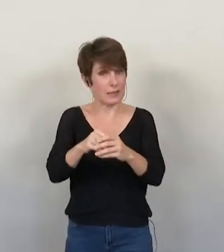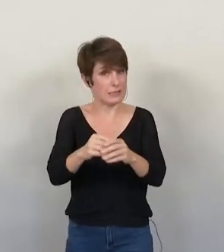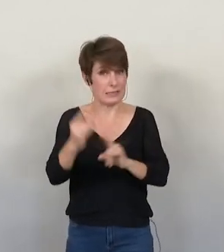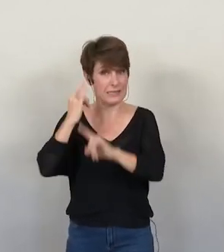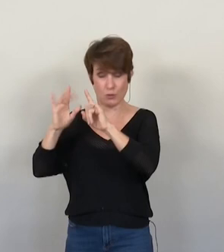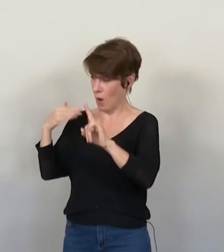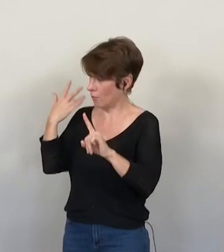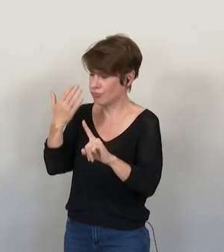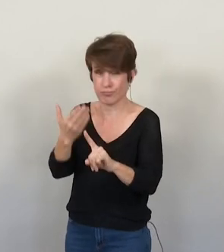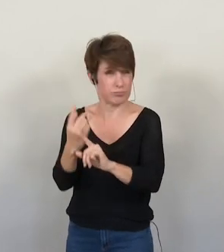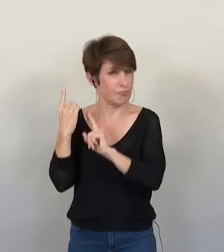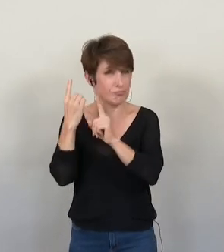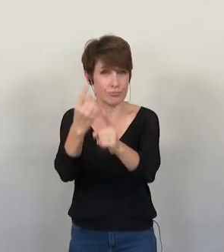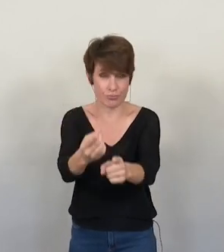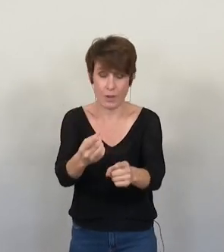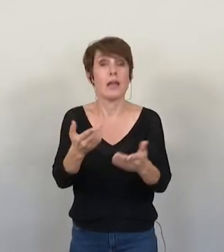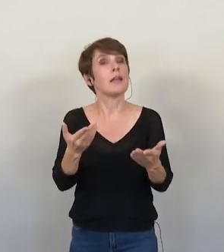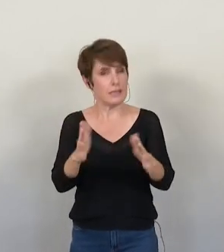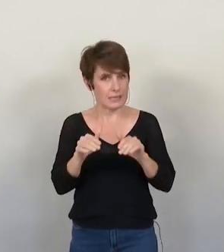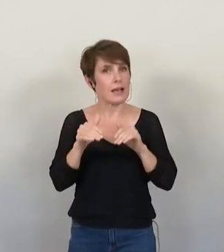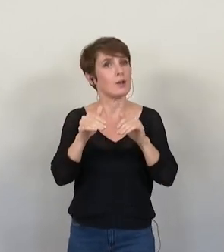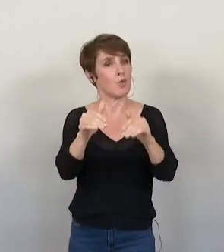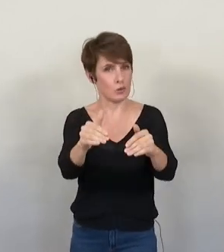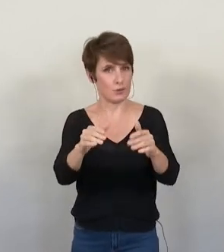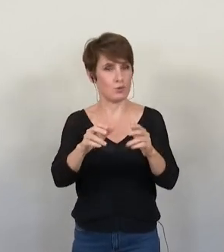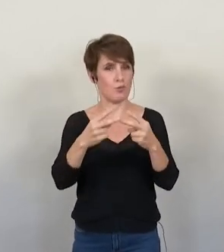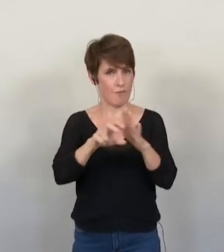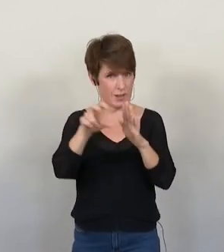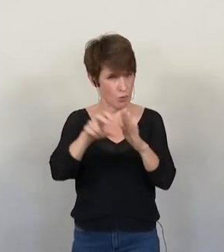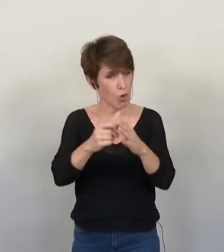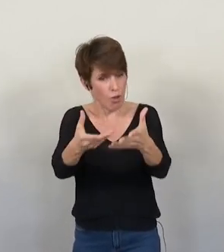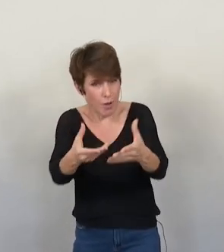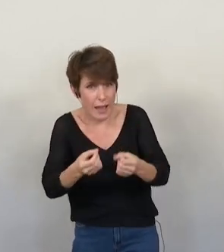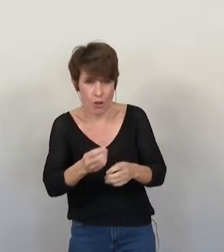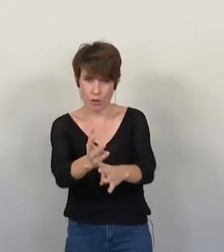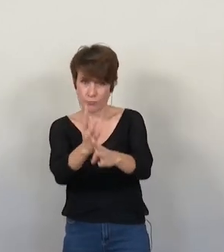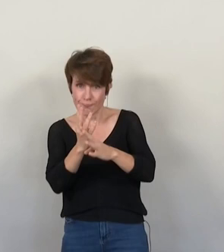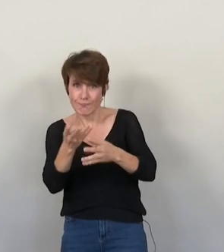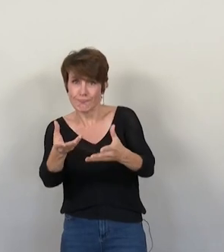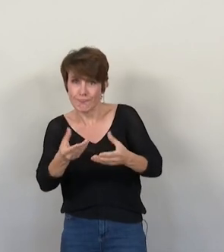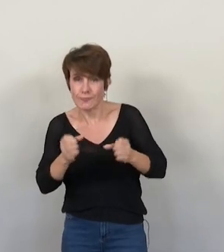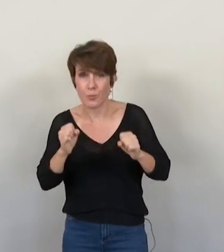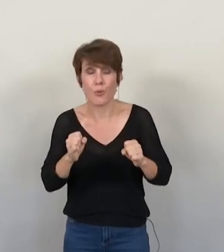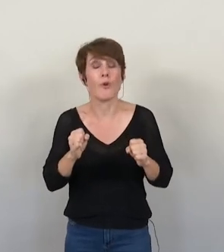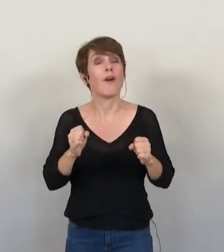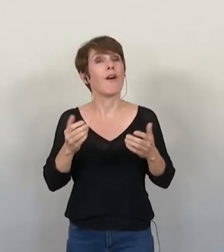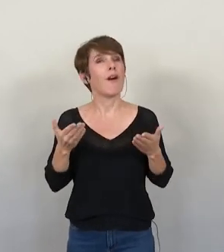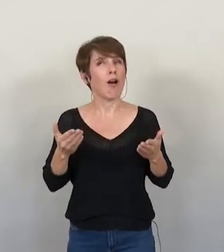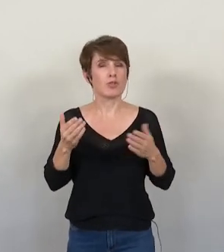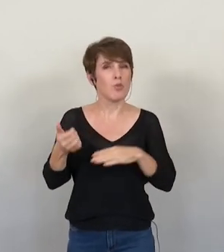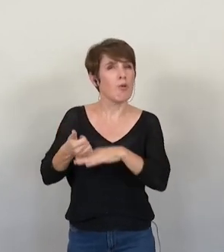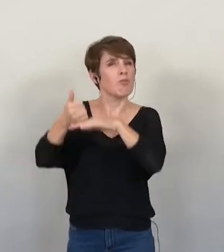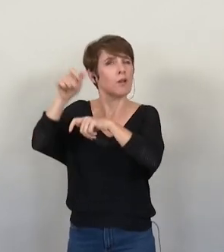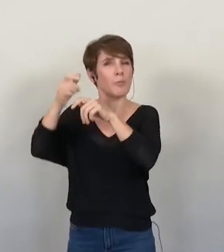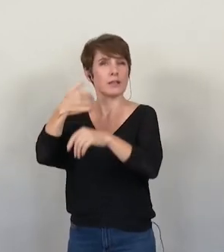une hospitalité qui continue d'être portée à Grenoble dans cette période où certains responsables politiques discours des